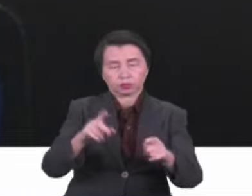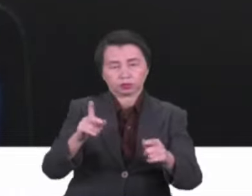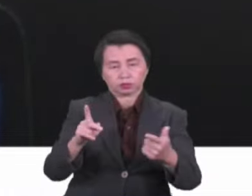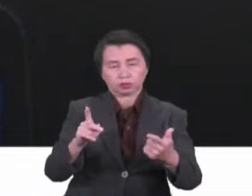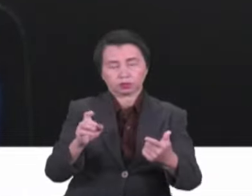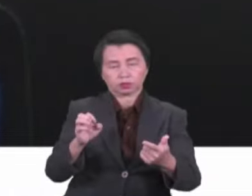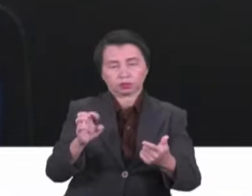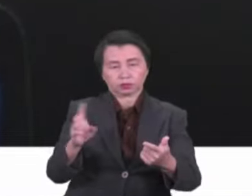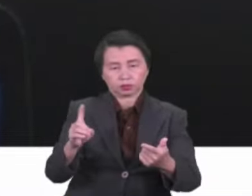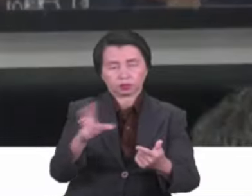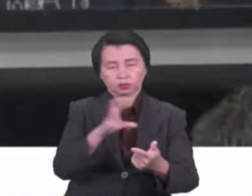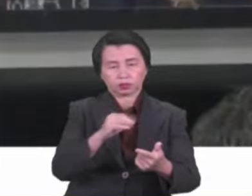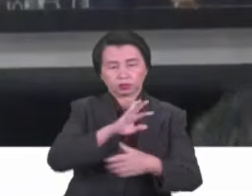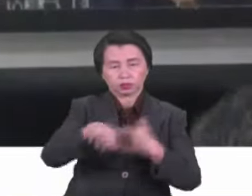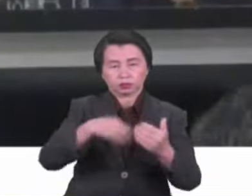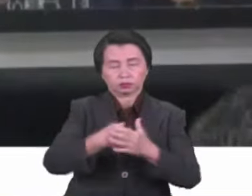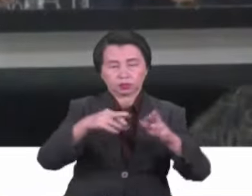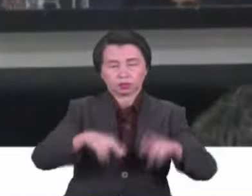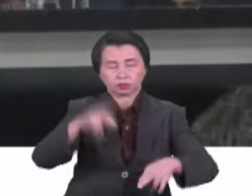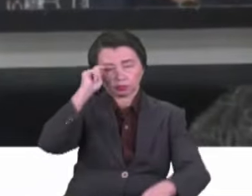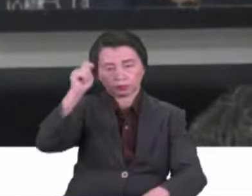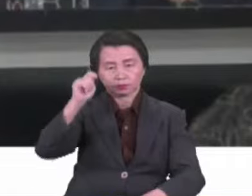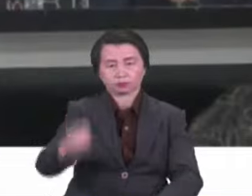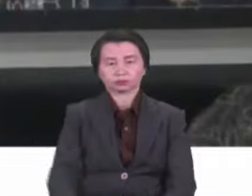dan juga keseluruhan rakyat Terengganu.